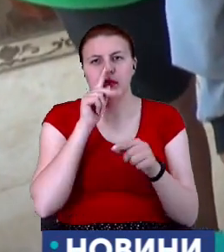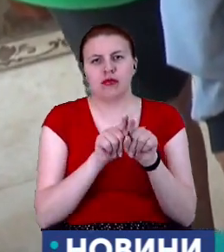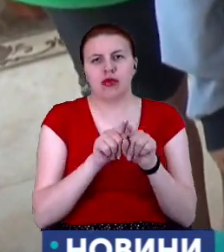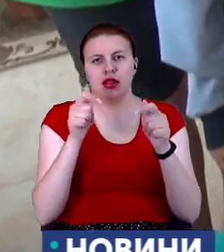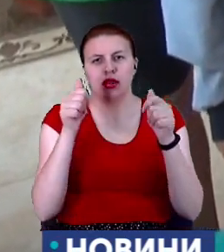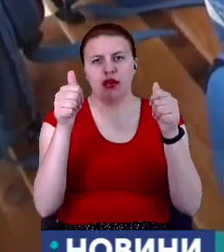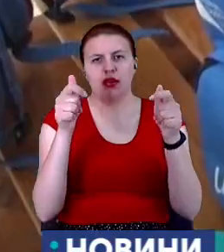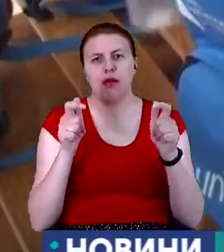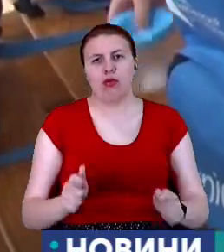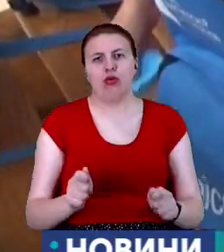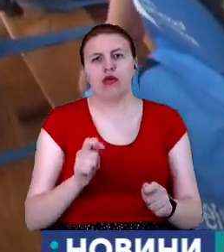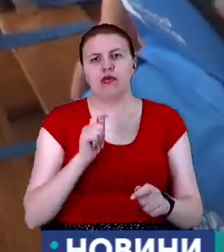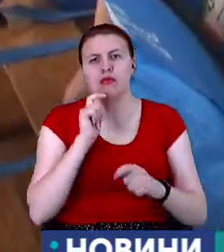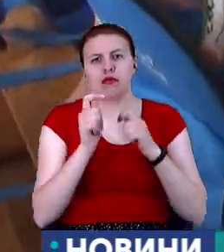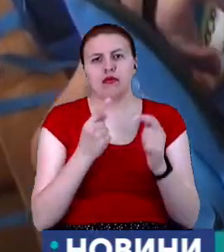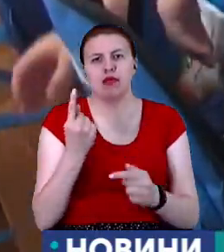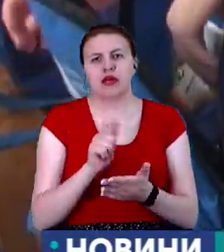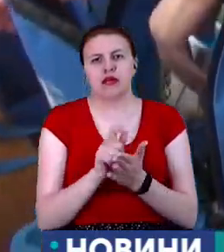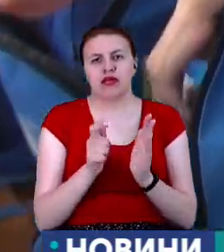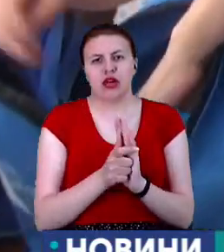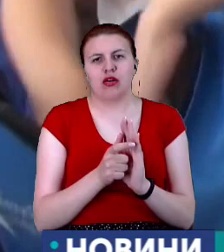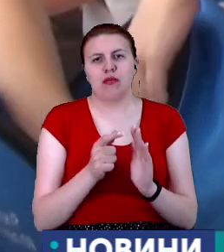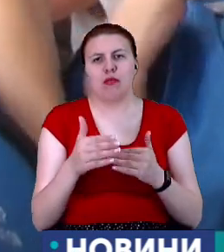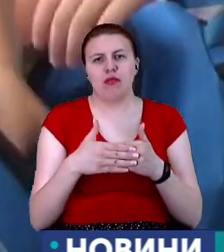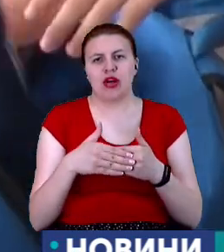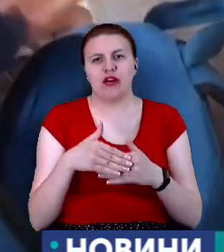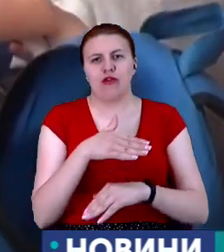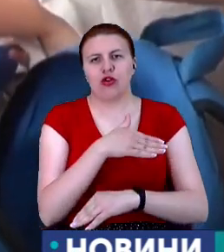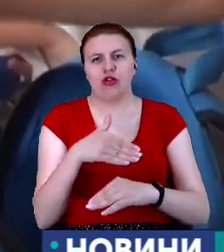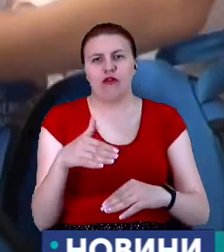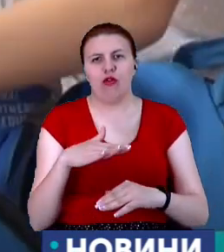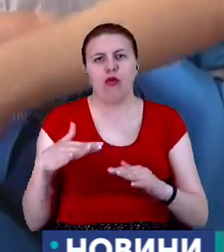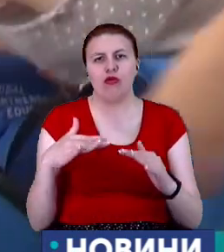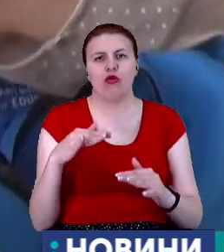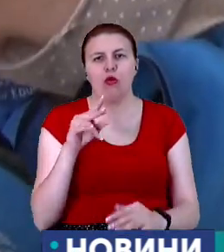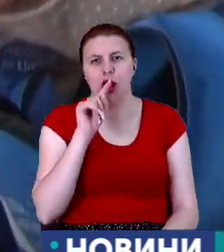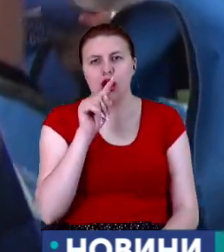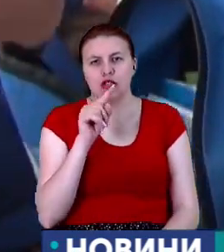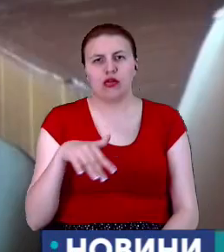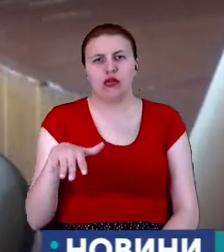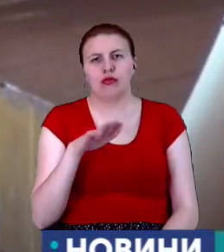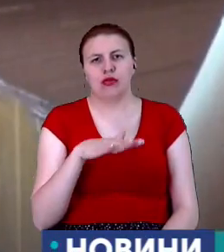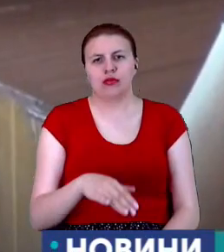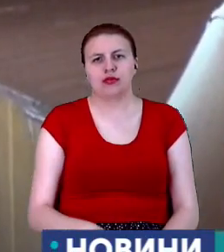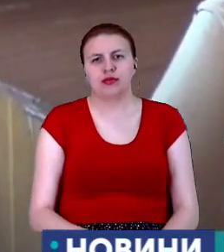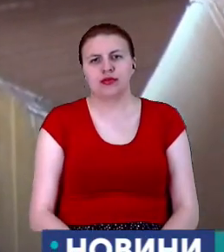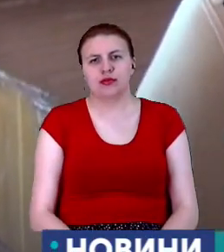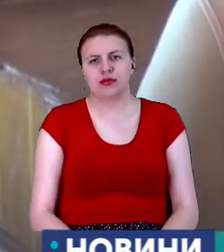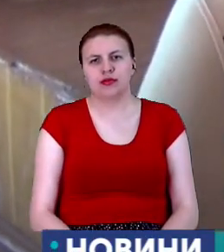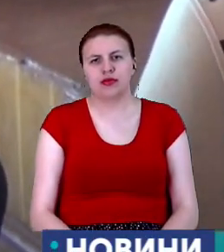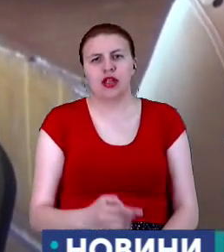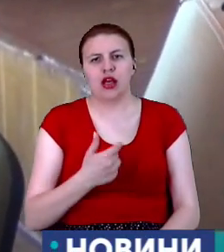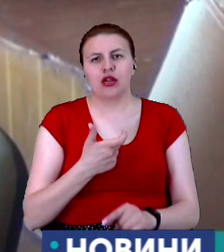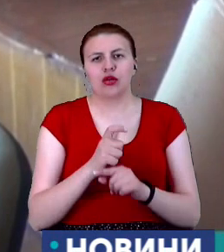прифронтовому Луганському. І зошити, і краски. Я дуже хочу